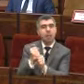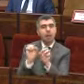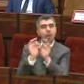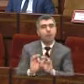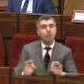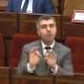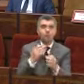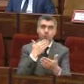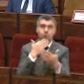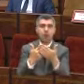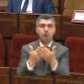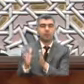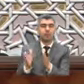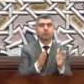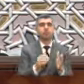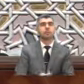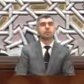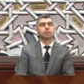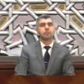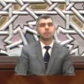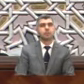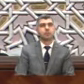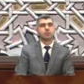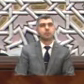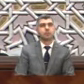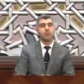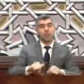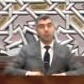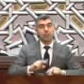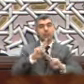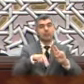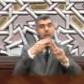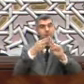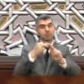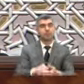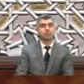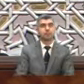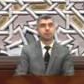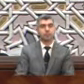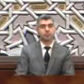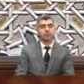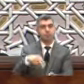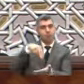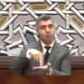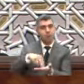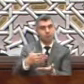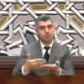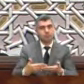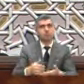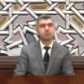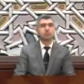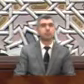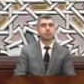هذا الوضع، وشكرا. شكرا سيد النائبة المحترمة. جواب سيد الوزير. تفضل سيد الوزير. تفضل مصر.